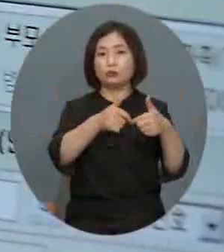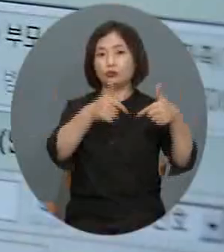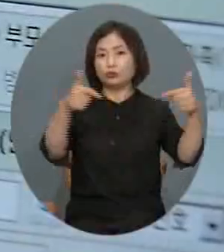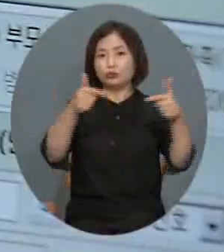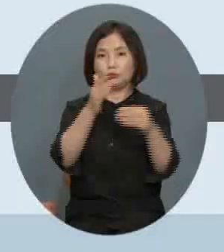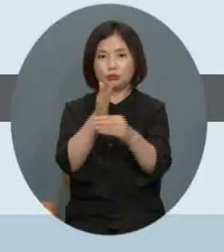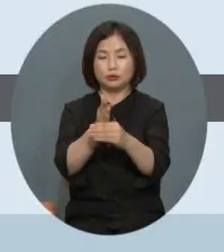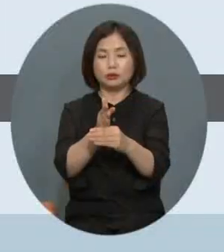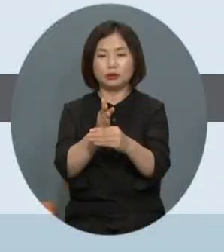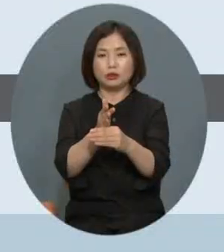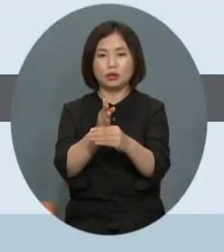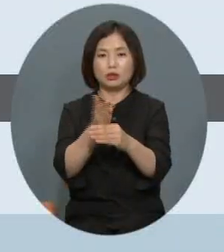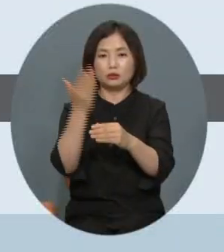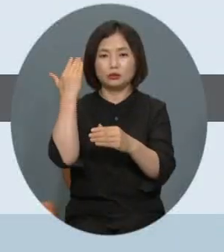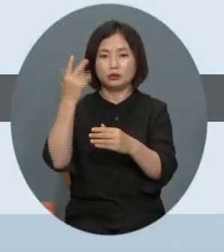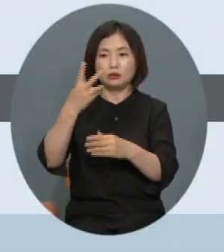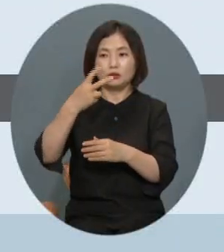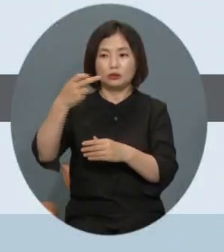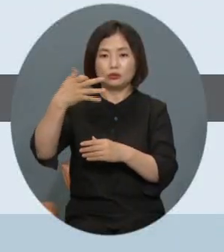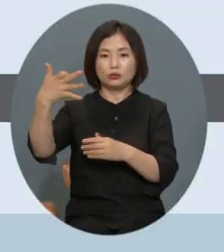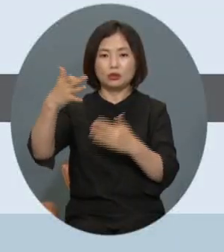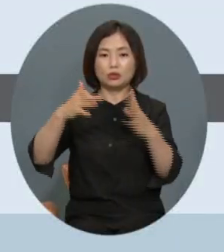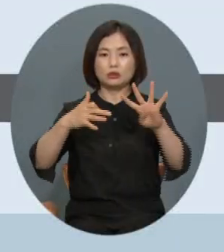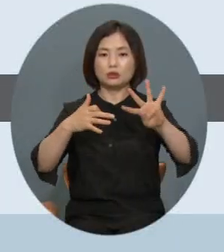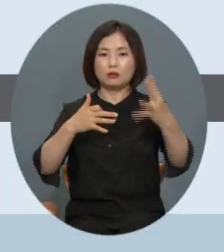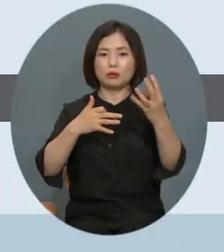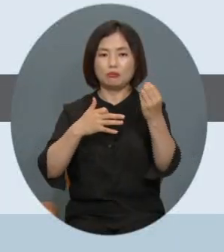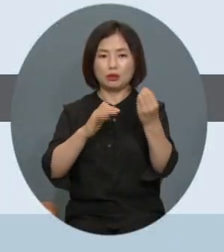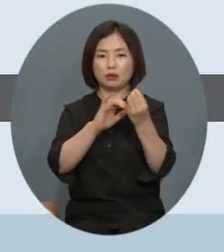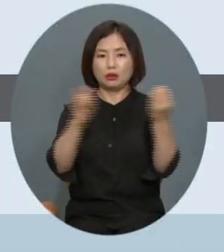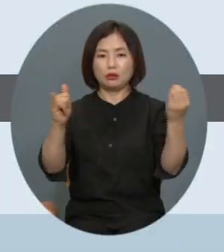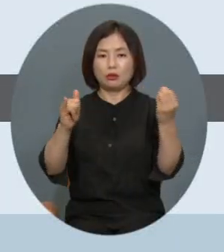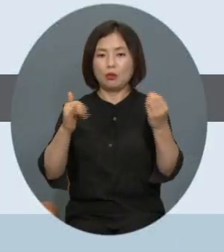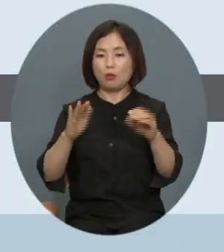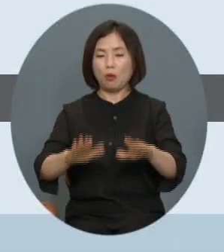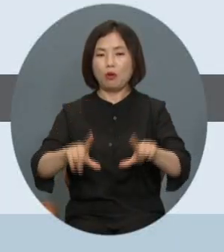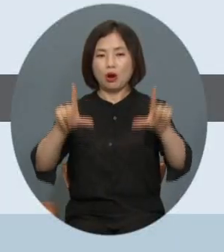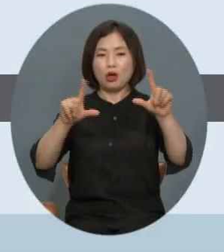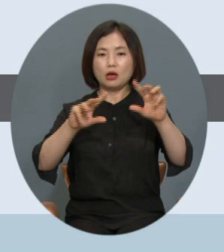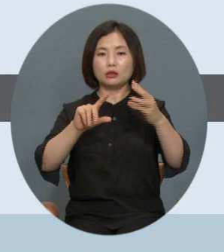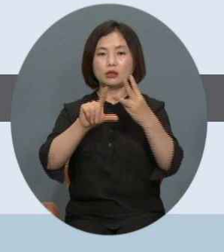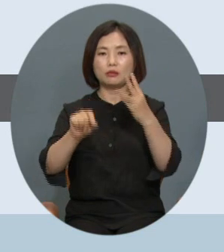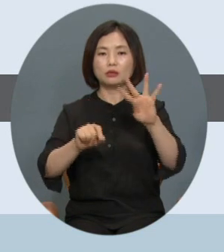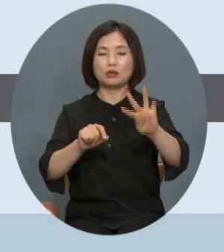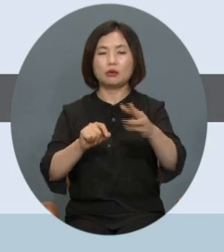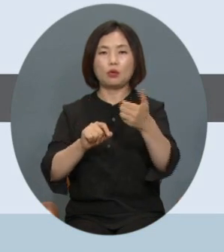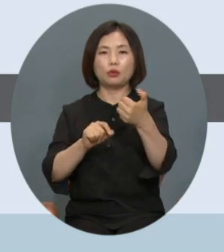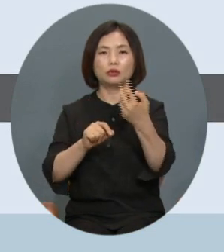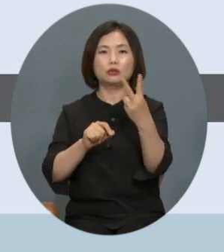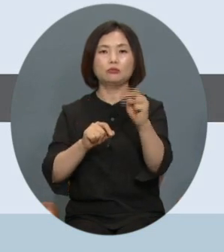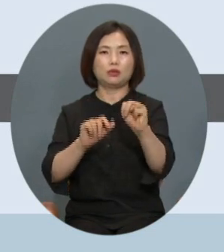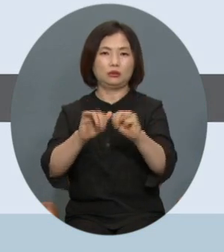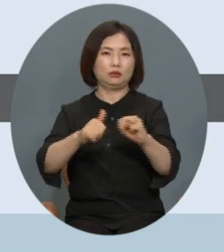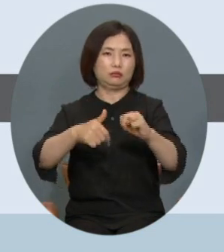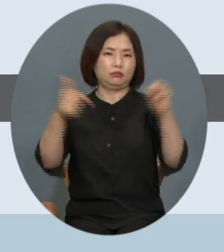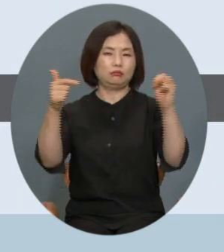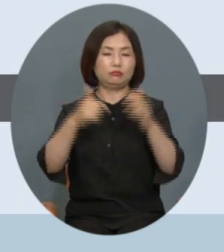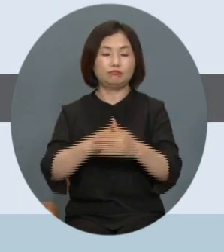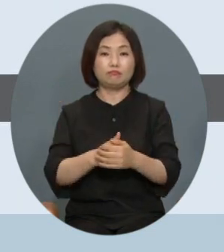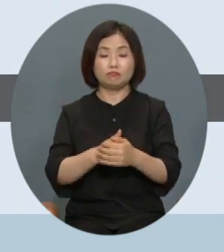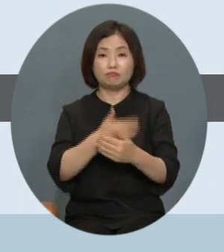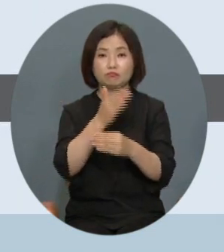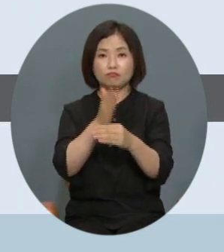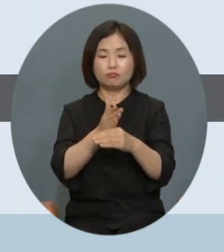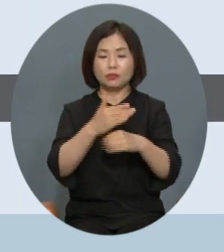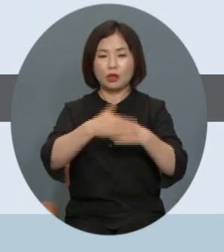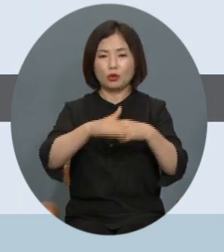늘고 있습니다. 지난 2019년 400만 명을 넘긴 뒤 올해 3월에는 452만 명을 넘었습니다. 이